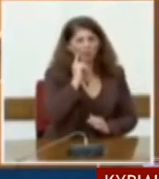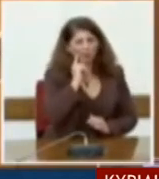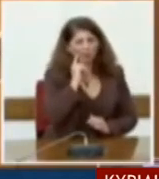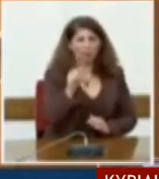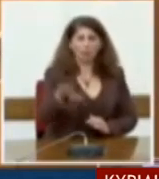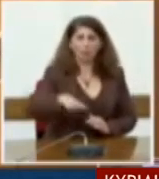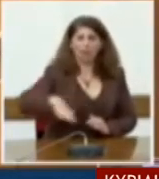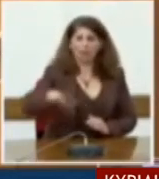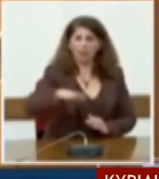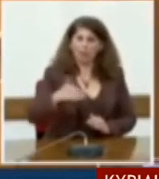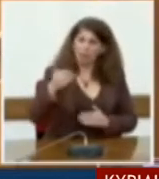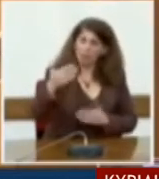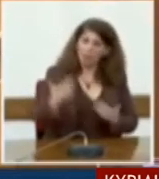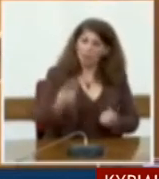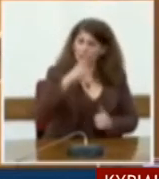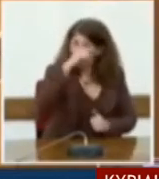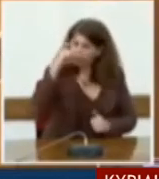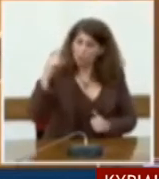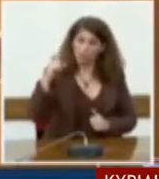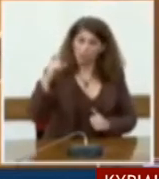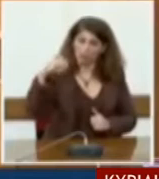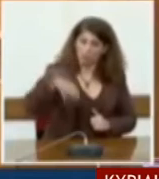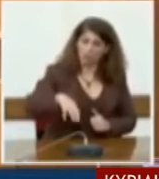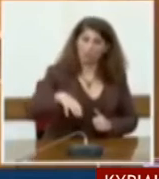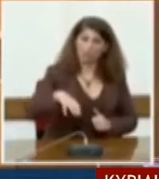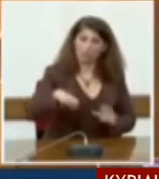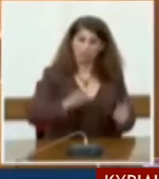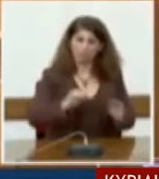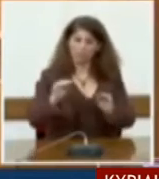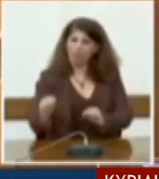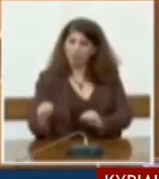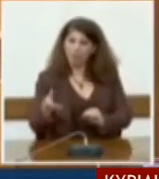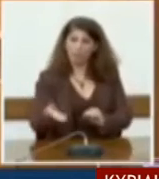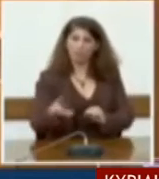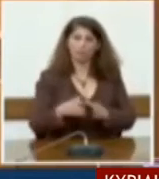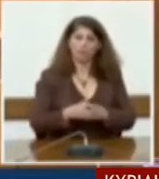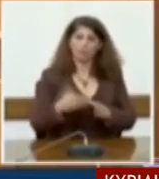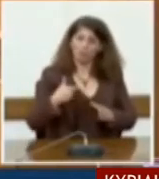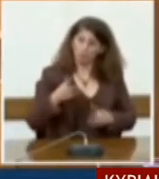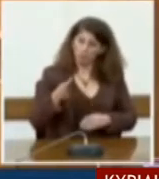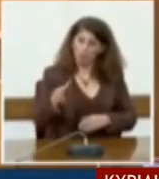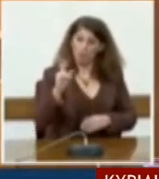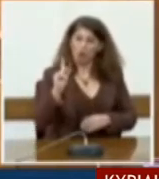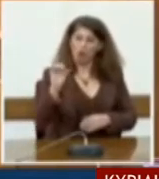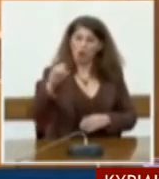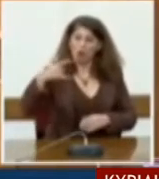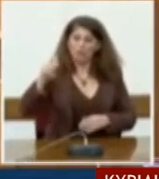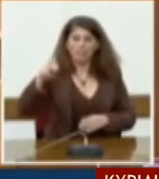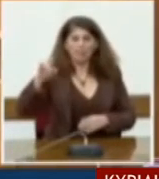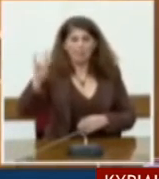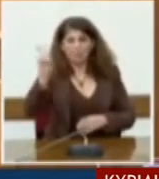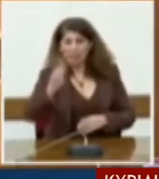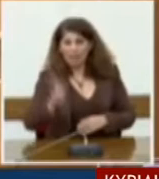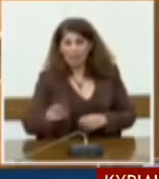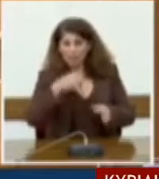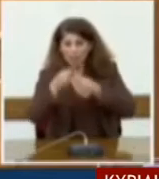οποίες θα βρεθούν όντως σε μια δύσκολη φάση σχετικά με τη μετάβαση, και γι' αυτό και θα είμαι στην Κοζάνη μαζί με το επιτελείο την Παρασκευή να εξηγήσουμε